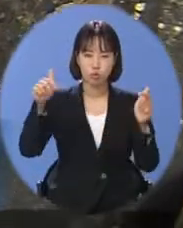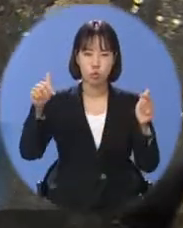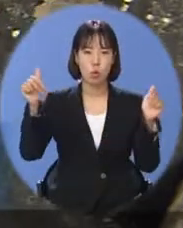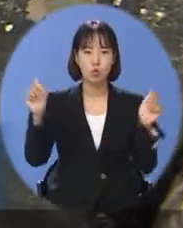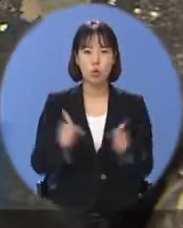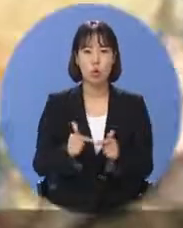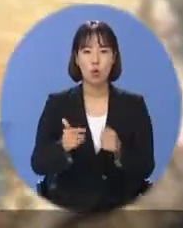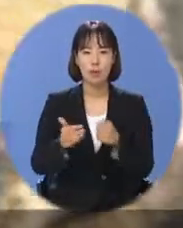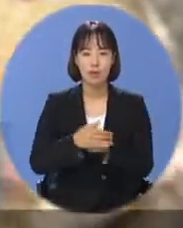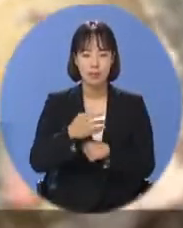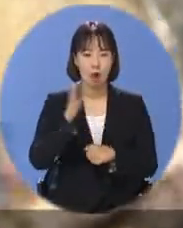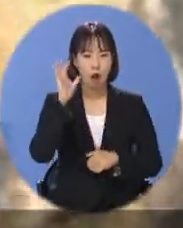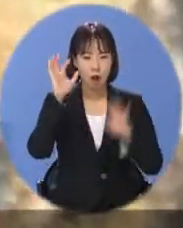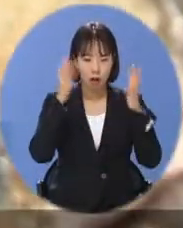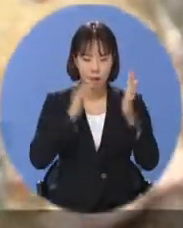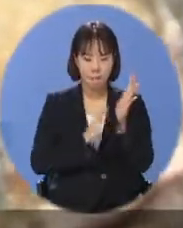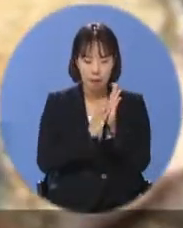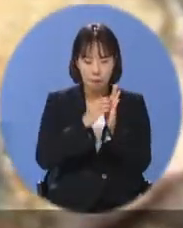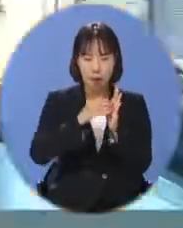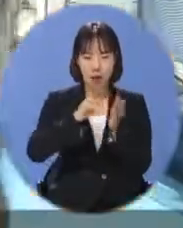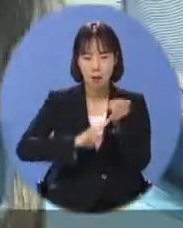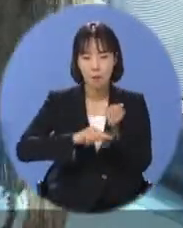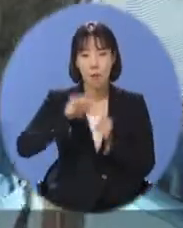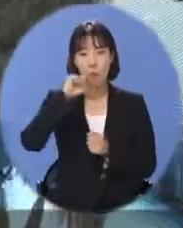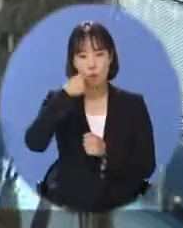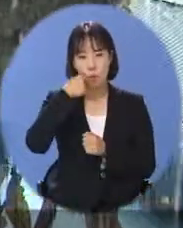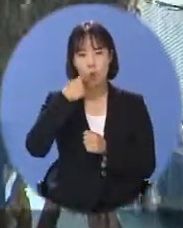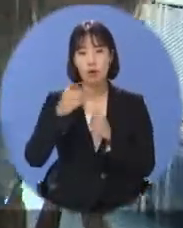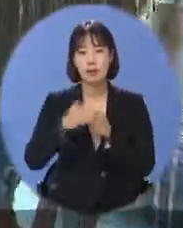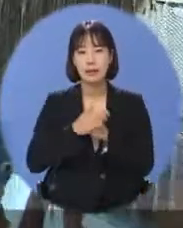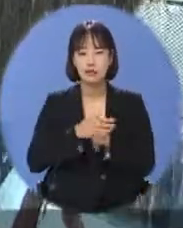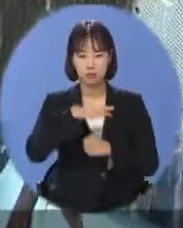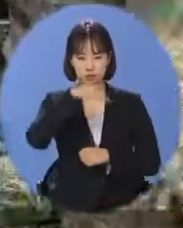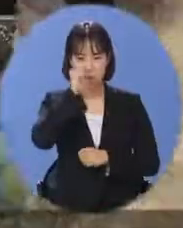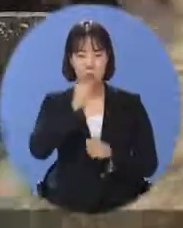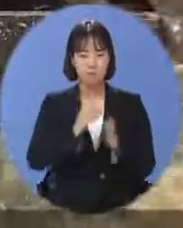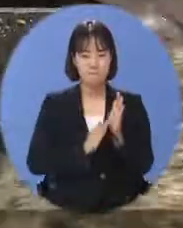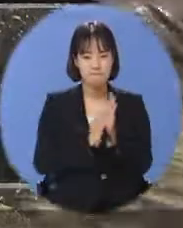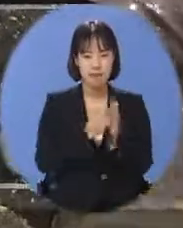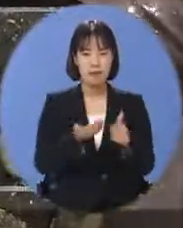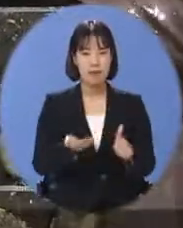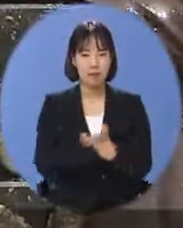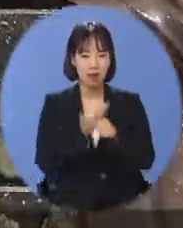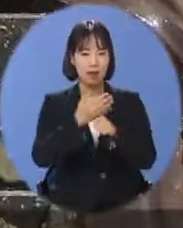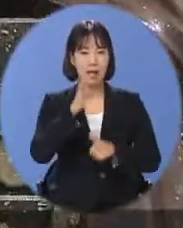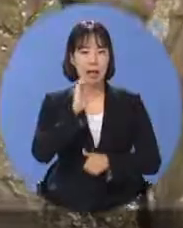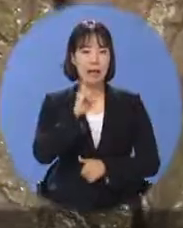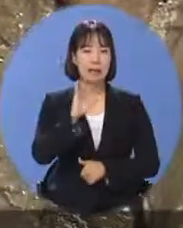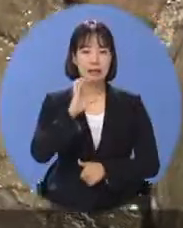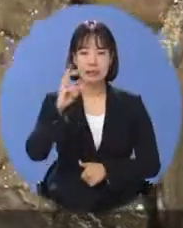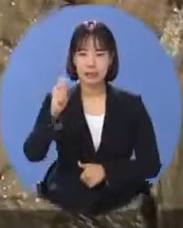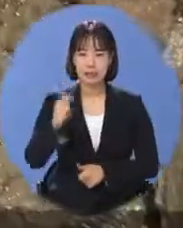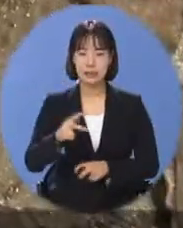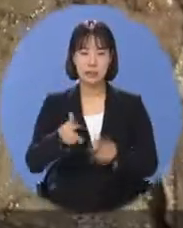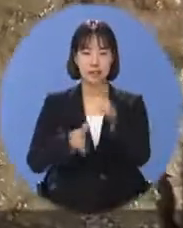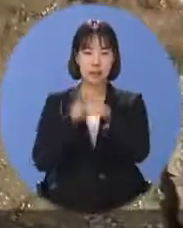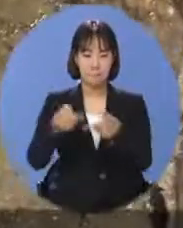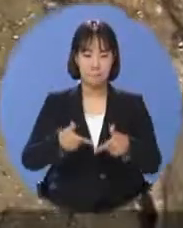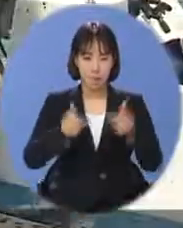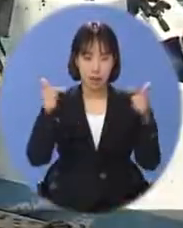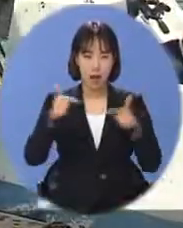않고 있고 어린 전복 판매에도 어려움을 겪고 있다며 고품질 전복 생산과 ICT 전복 양식장 확대,